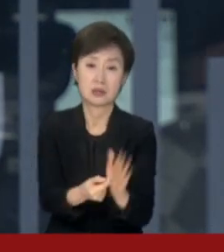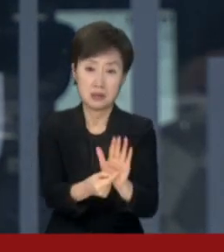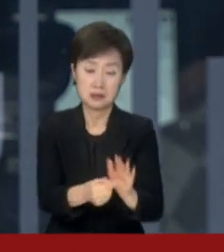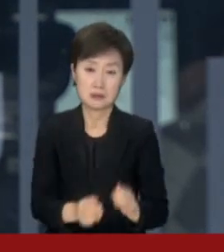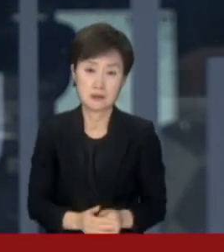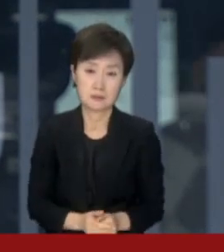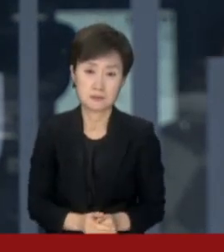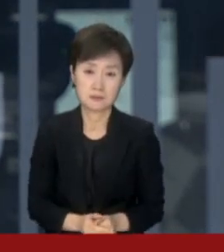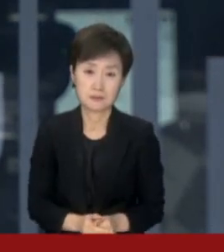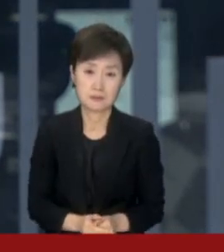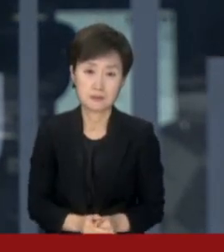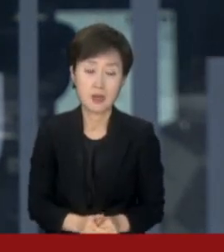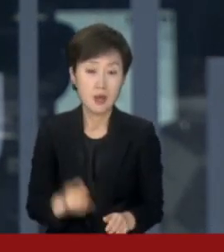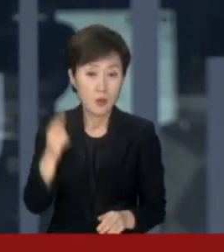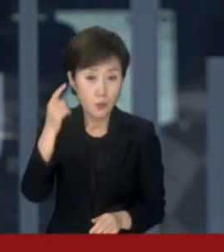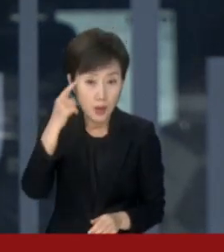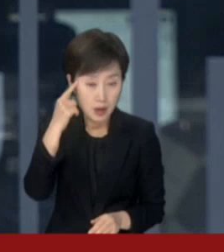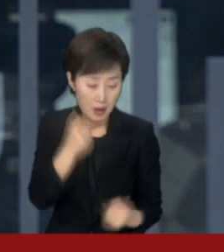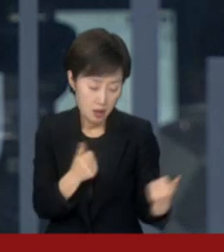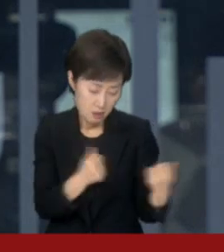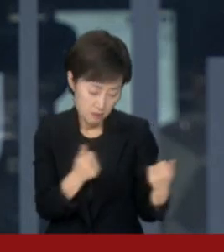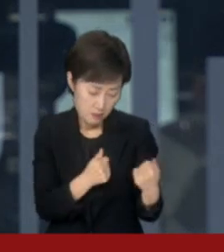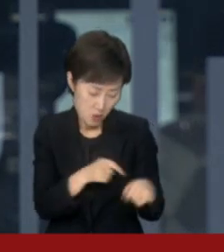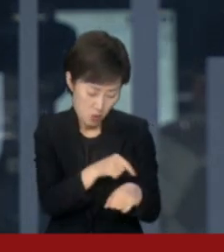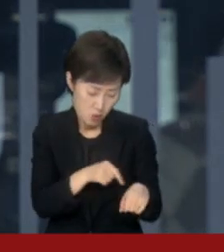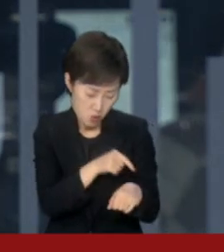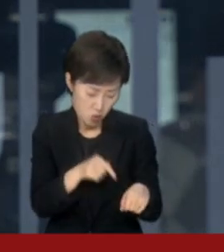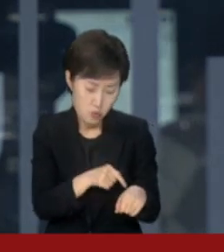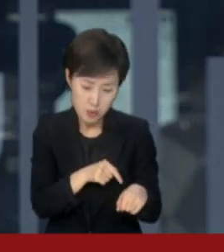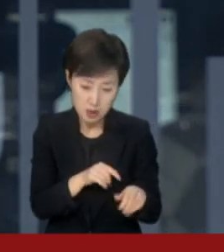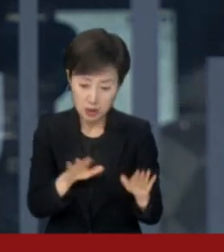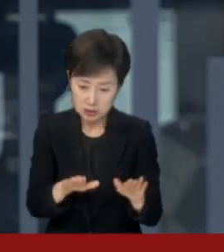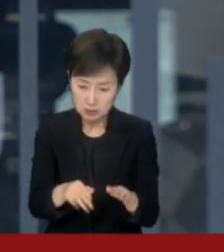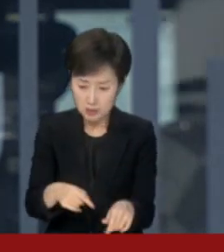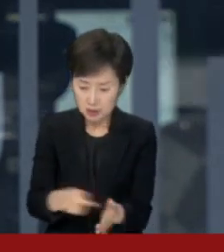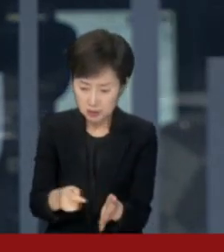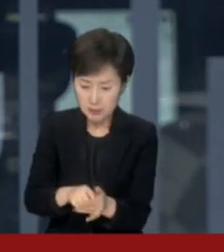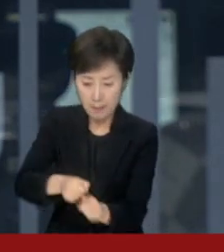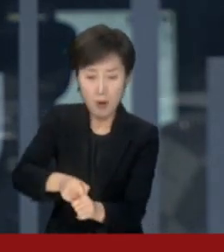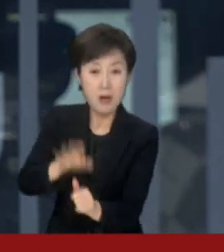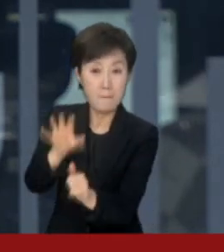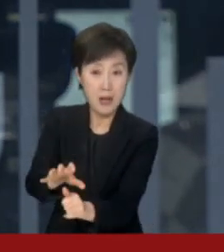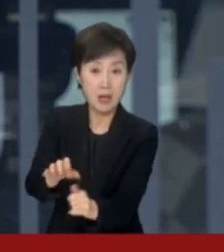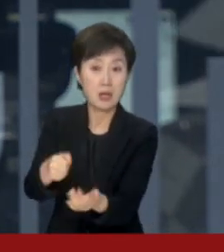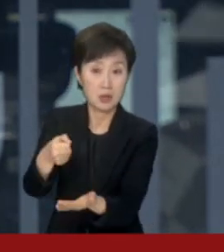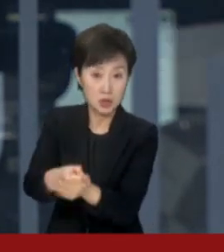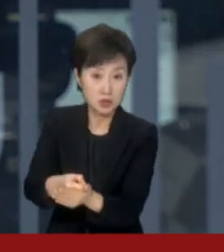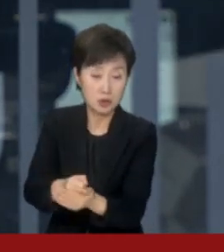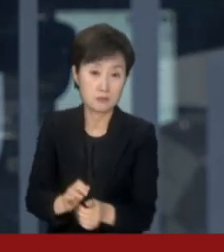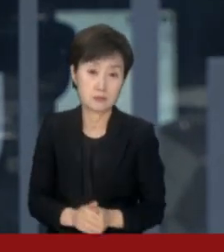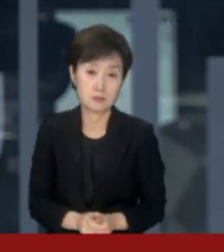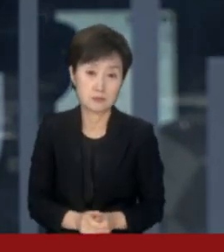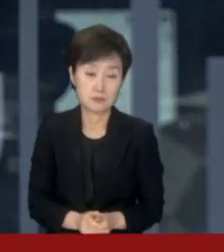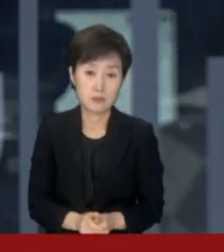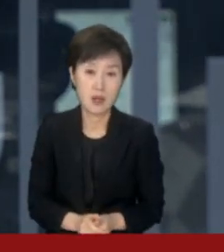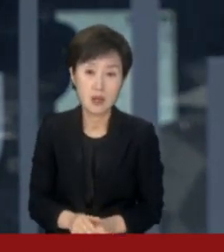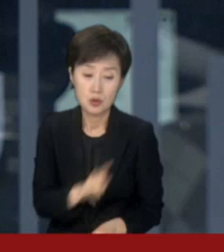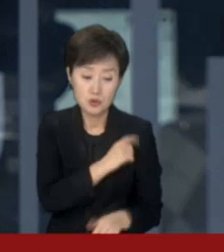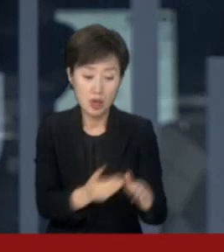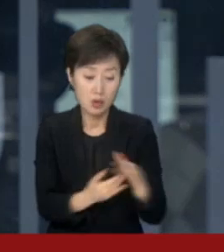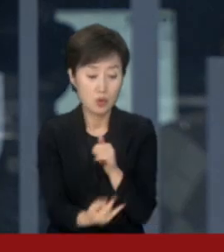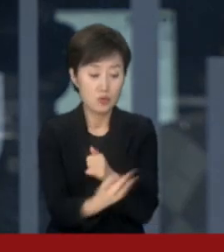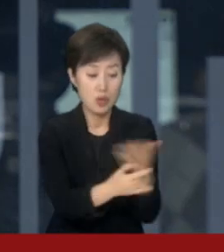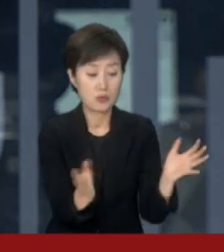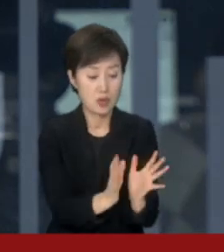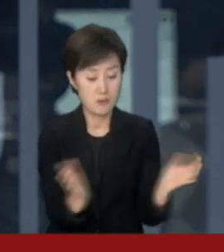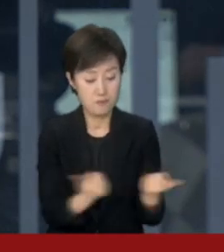소식인데요. 당 지도부는 장시간 회의 결과 이처럼 비상 징계를 하기로 결정했습니다. 박성준 대변인은 최고위